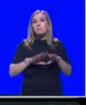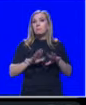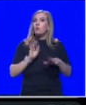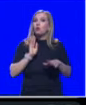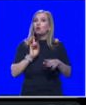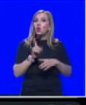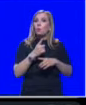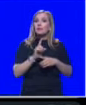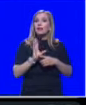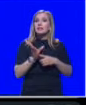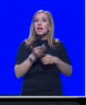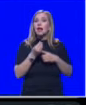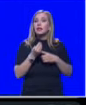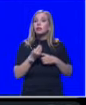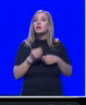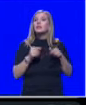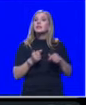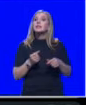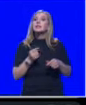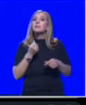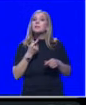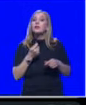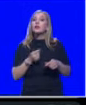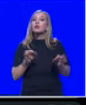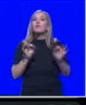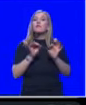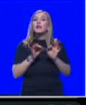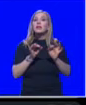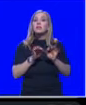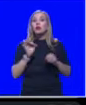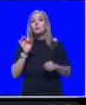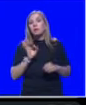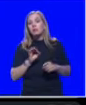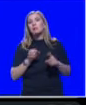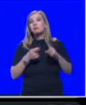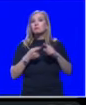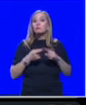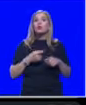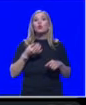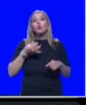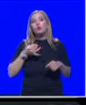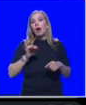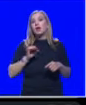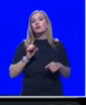би управлявал заедно с съпредседател като Филис Хюсменова или Илхан Кючук.